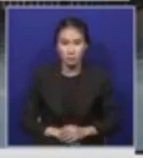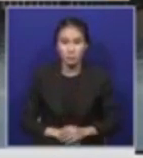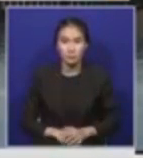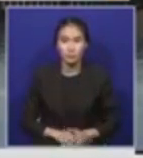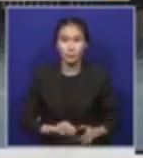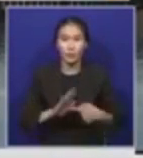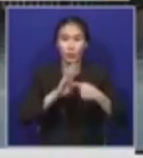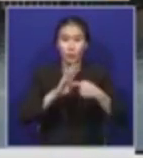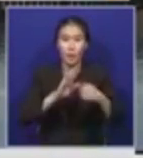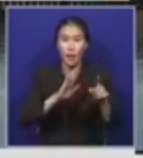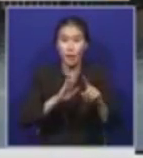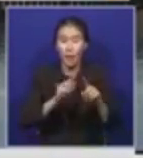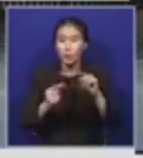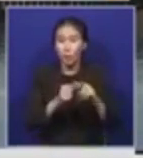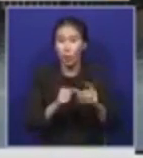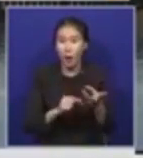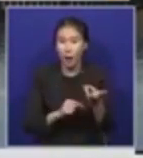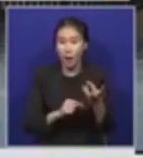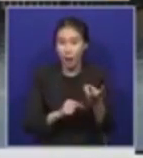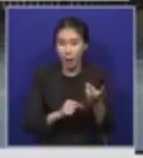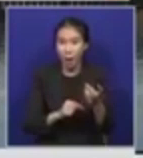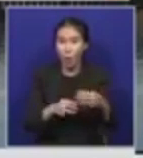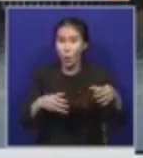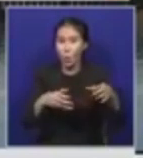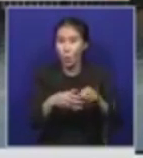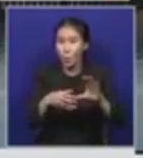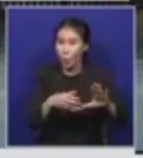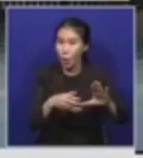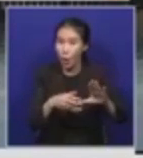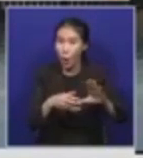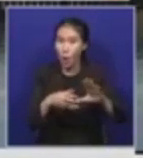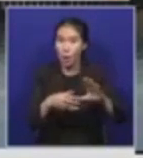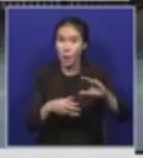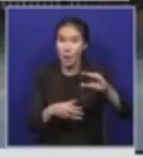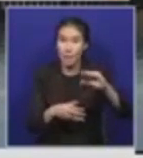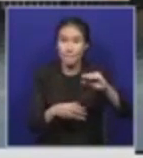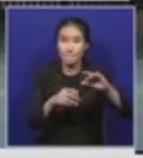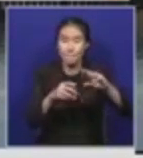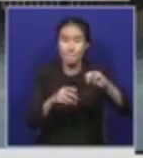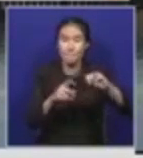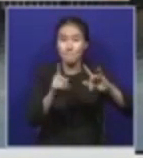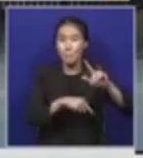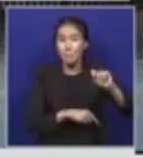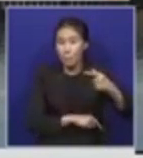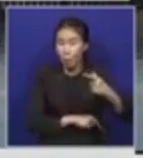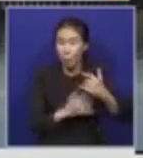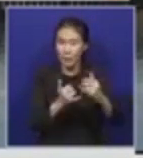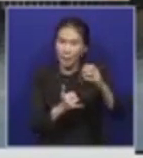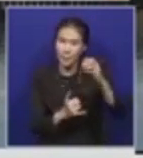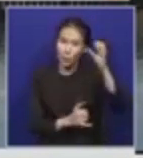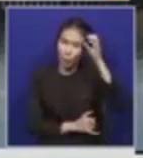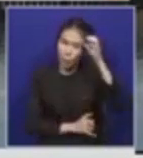กตัวอย่างกรณีสายพันธุ์ข้าวนะครับพี่น้องมองเนี่ยอันนี้จากการศึกษาวิจัยของนักวิชาการนะครับเรื่ององค์ความรู้ในการรักษาเม